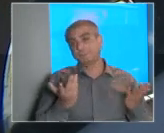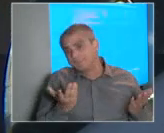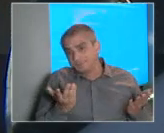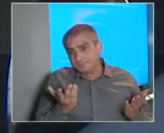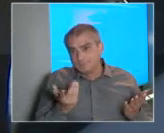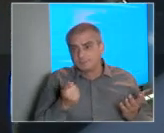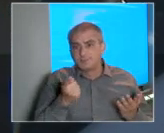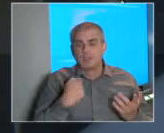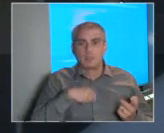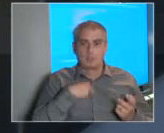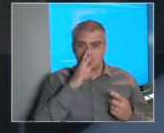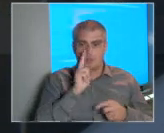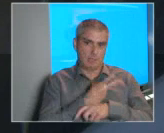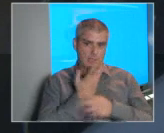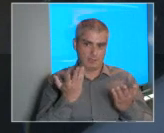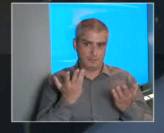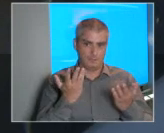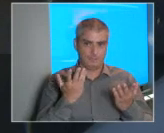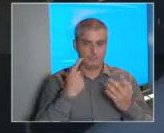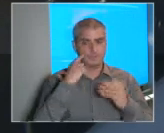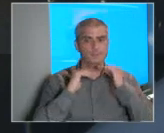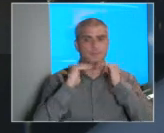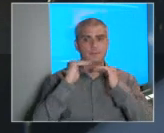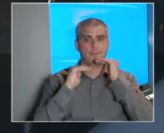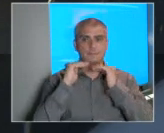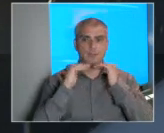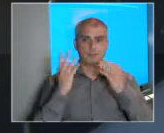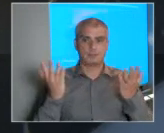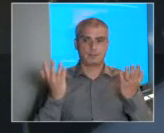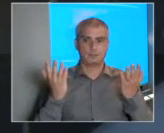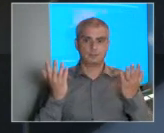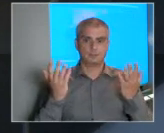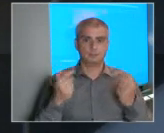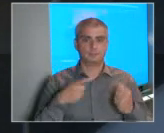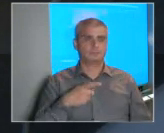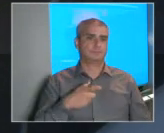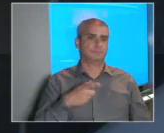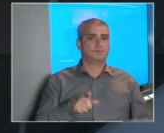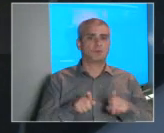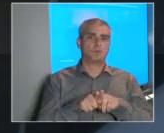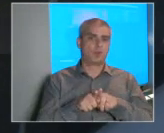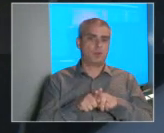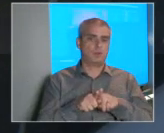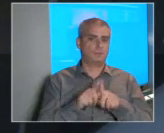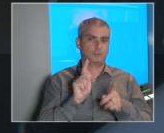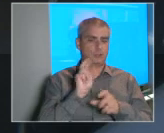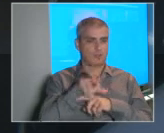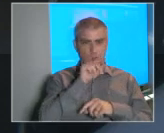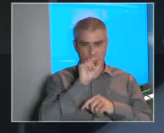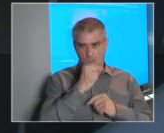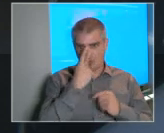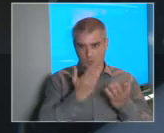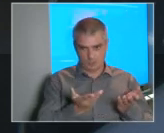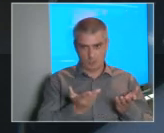תראה, אנחנו רגילים להסתכל על המדד הזה, ואתה יודע, זה כמו מי שנכנס לטוויטר יכול לראות